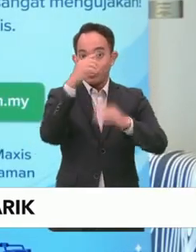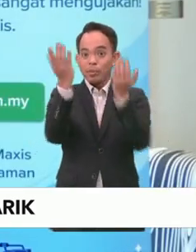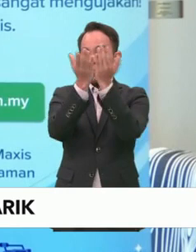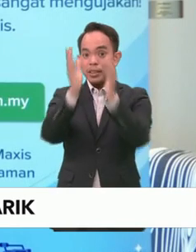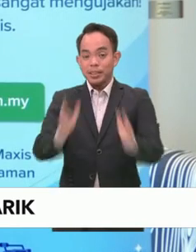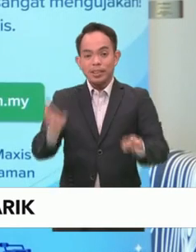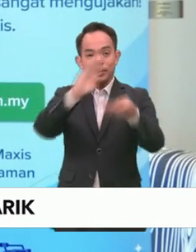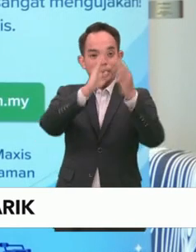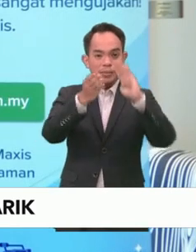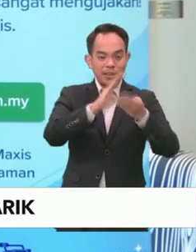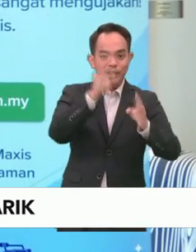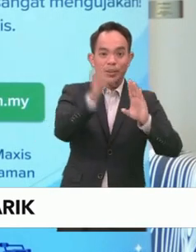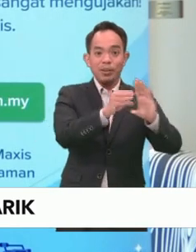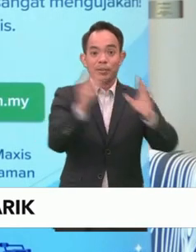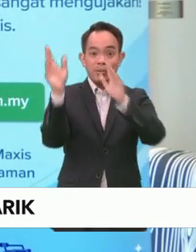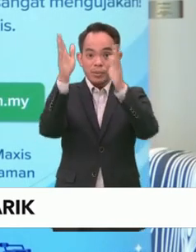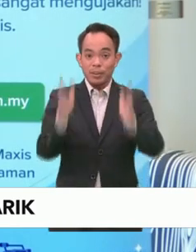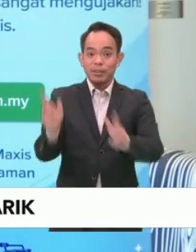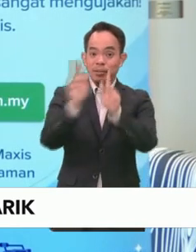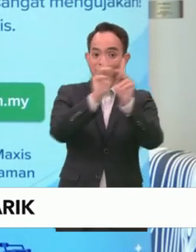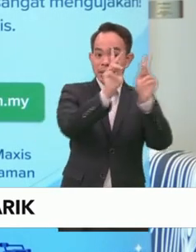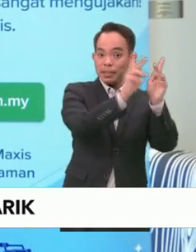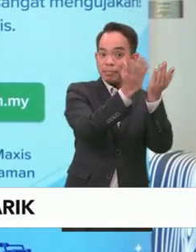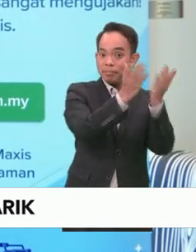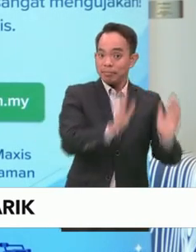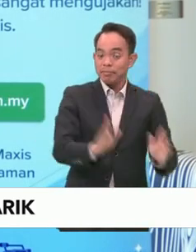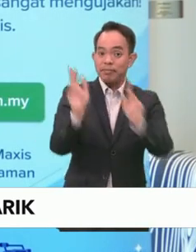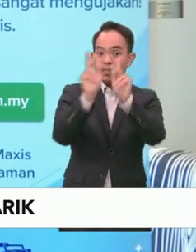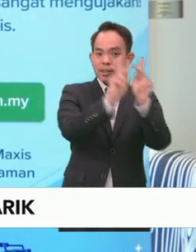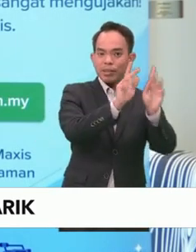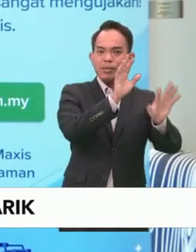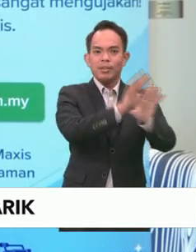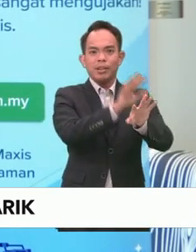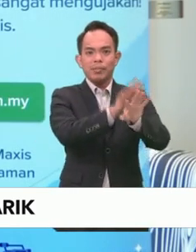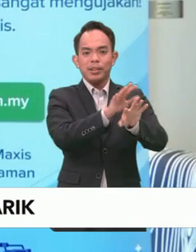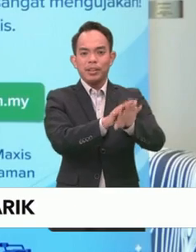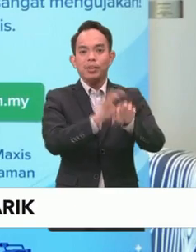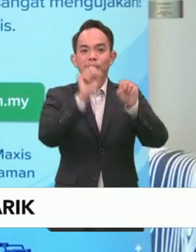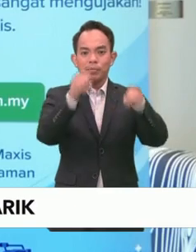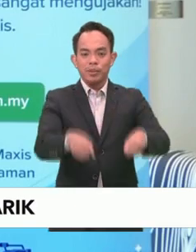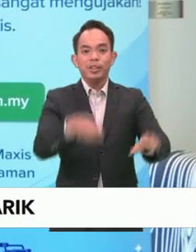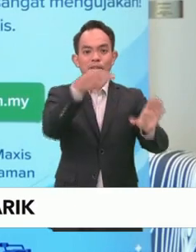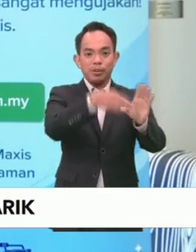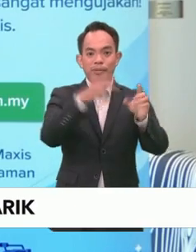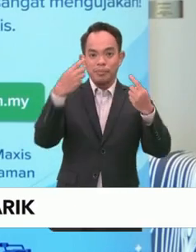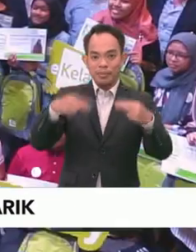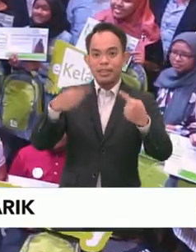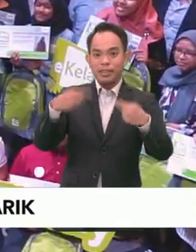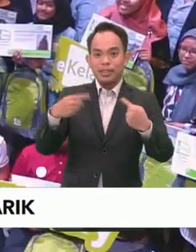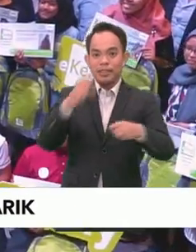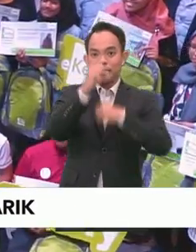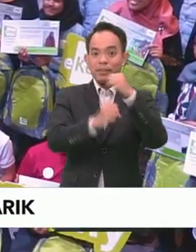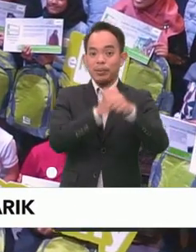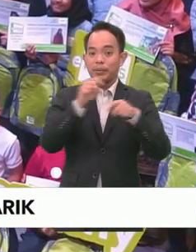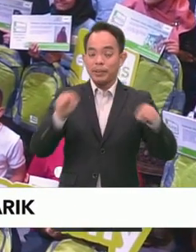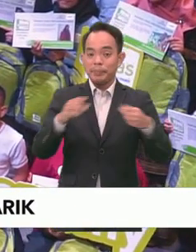komuniti luar bandar dan berharap lebih ramai daripada mereka menyertai pertandingan tahun ini.